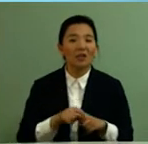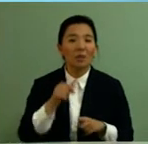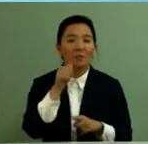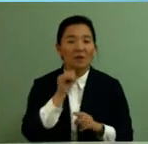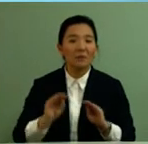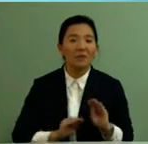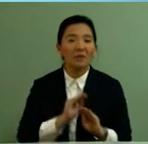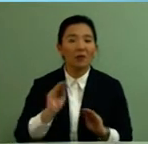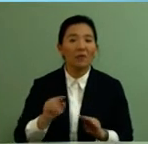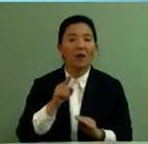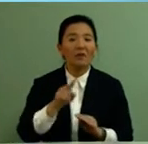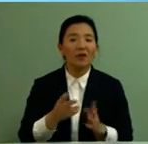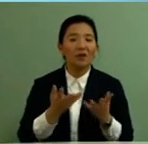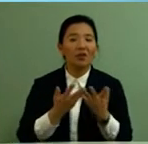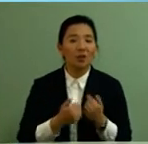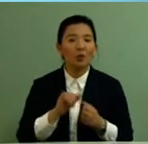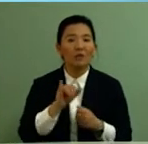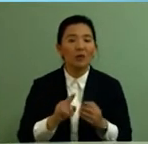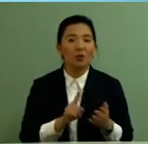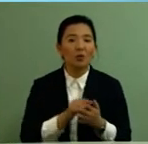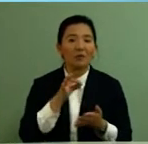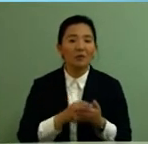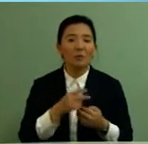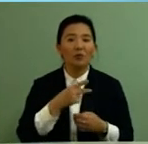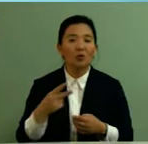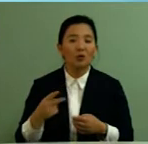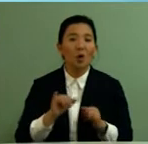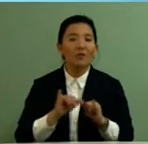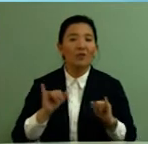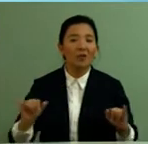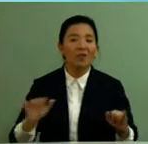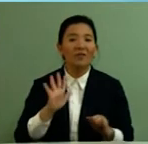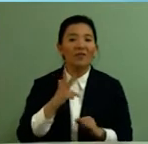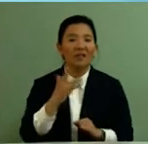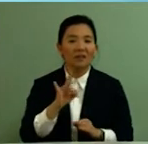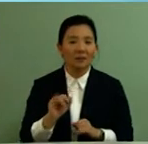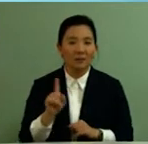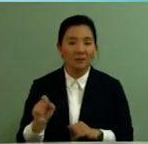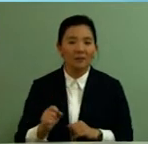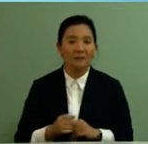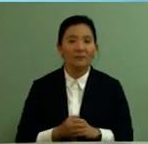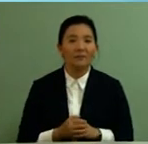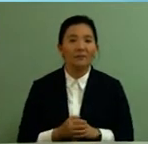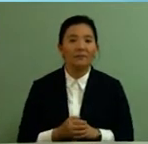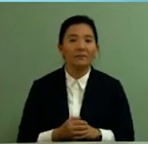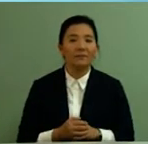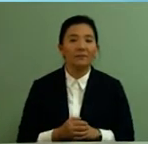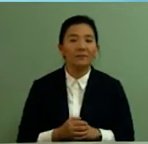методом подстановки вы рассчитываете, и у вас должен ответ получиться, увеличилась в 3 раза.